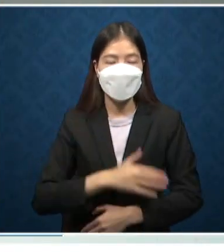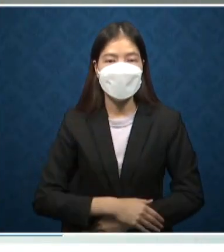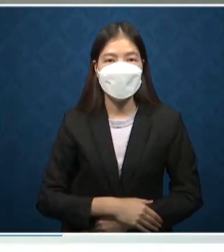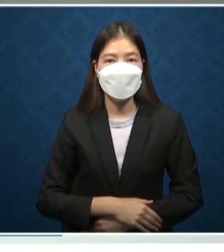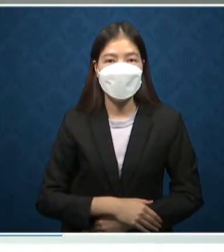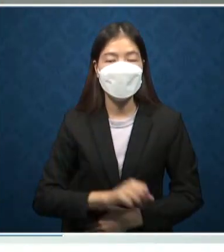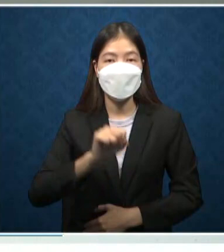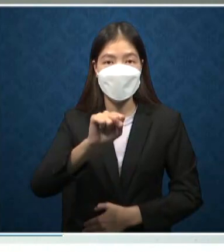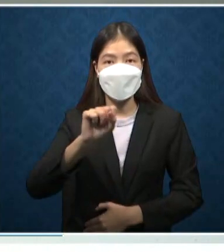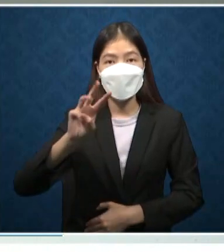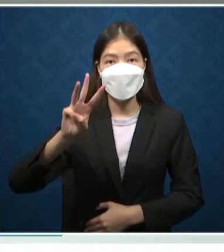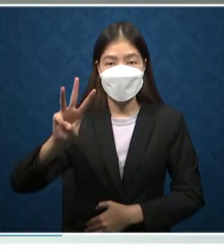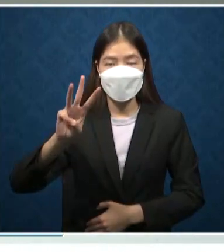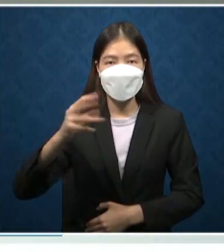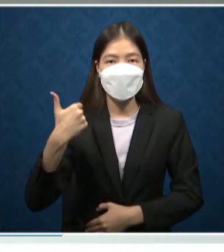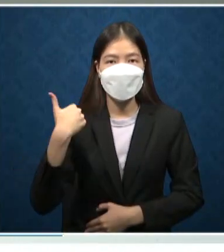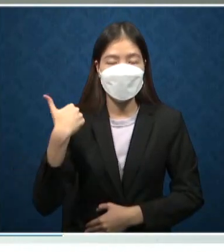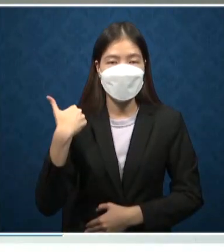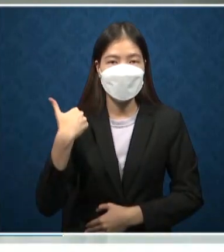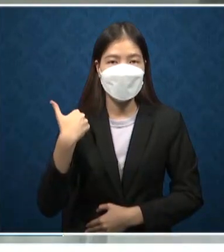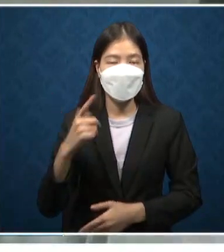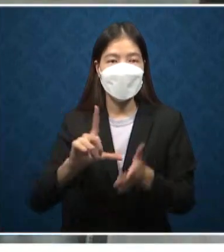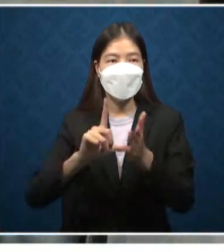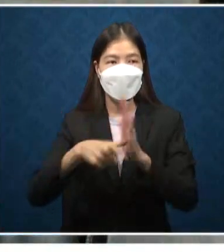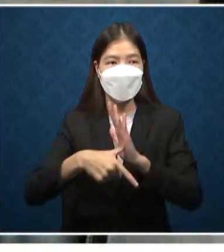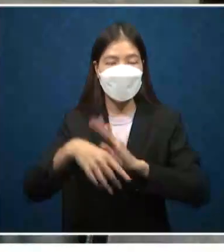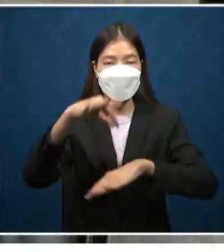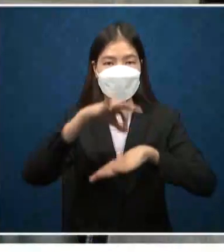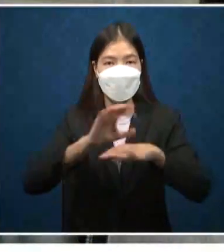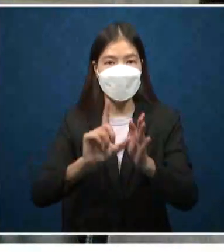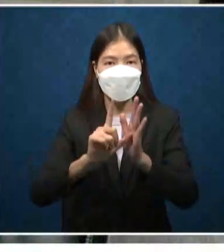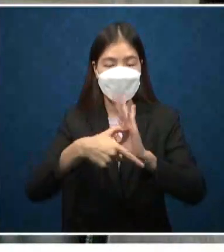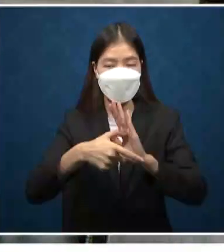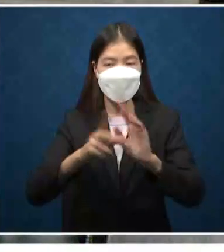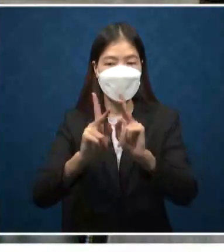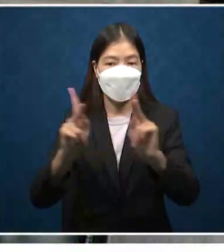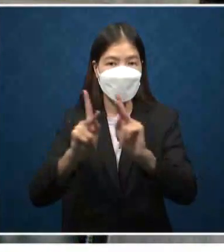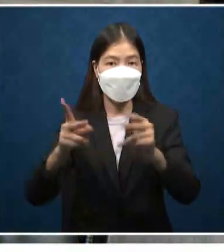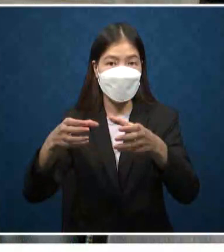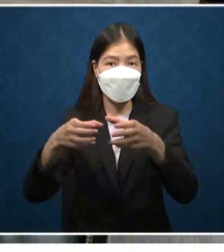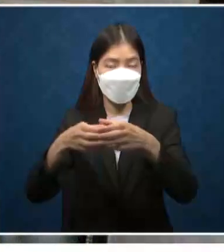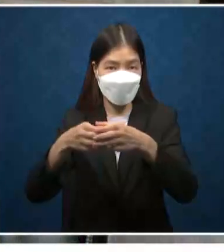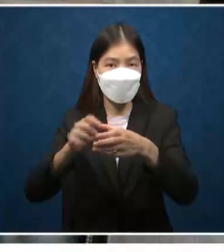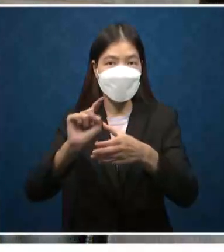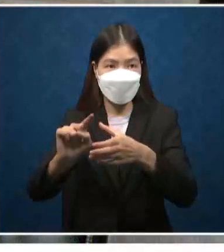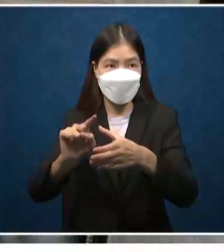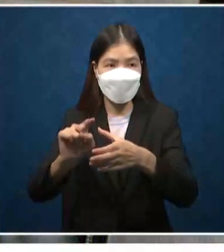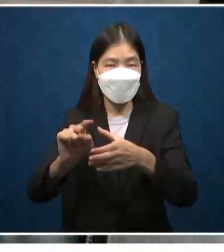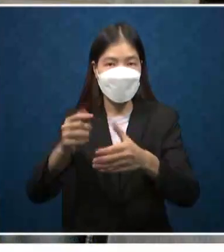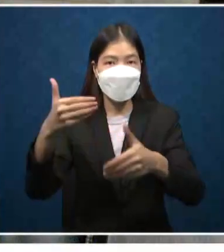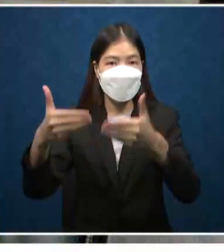าในฐานะเลขานุการคณะกรรมาธิการวิสามัญกิจการวุฒิสภ